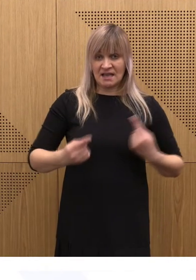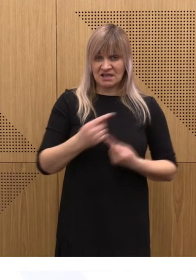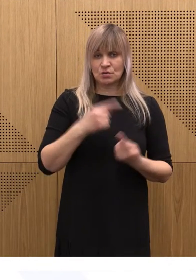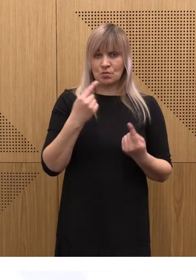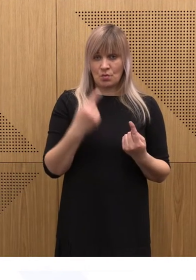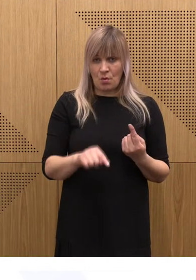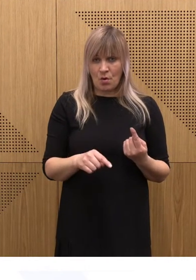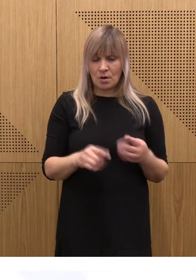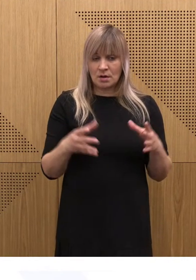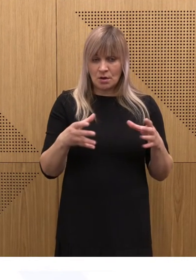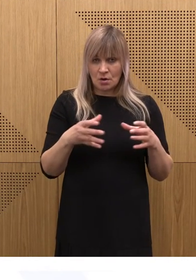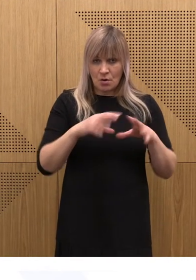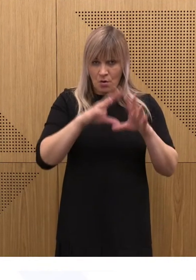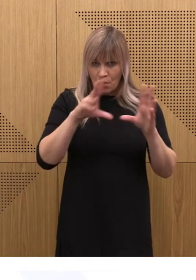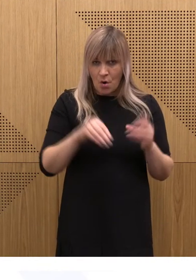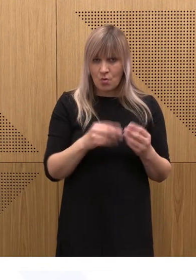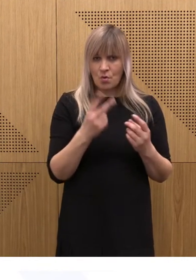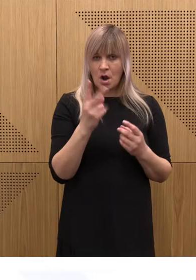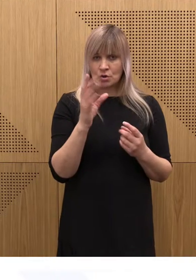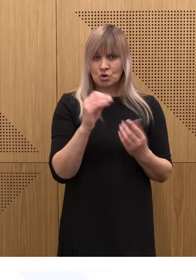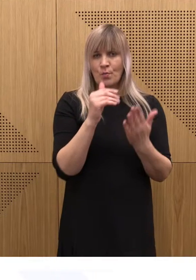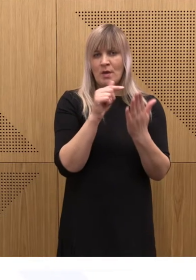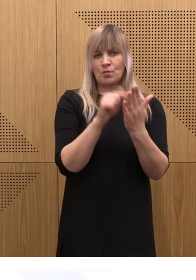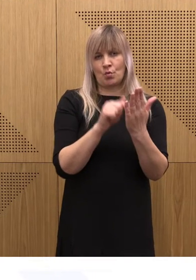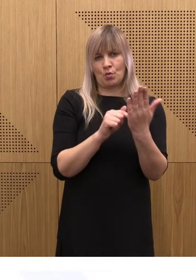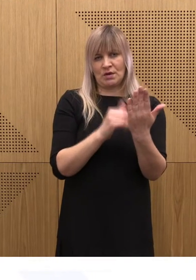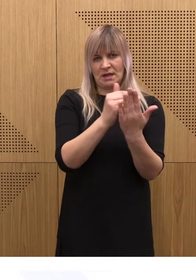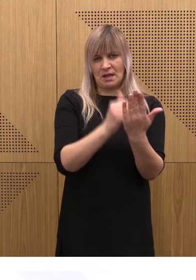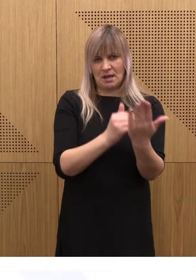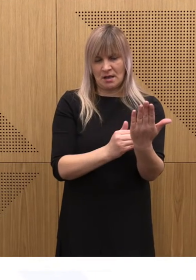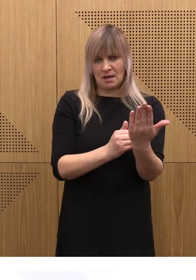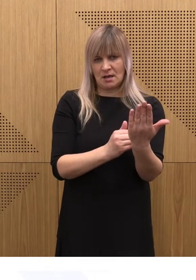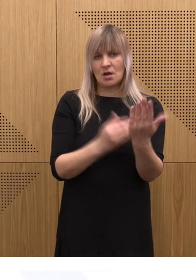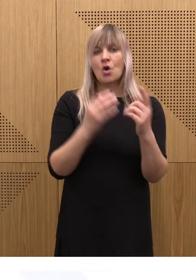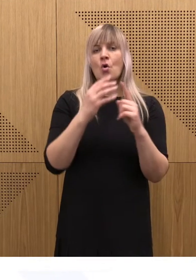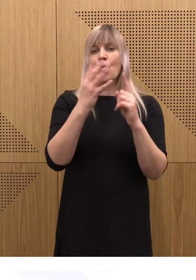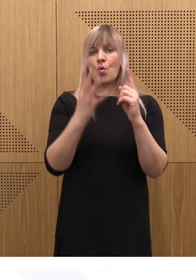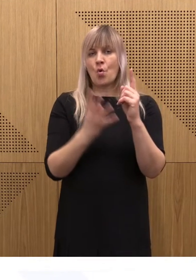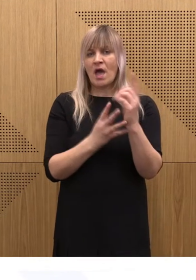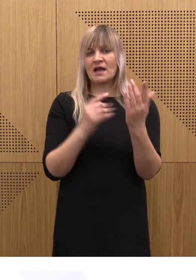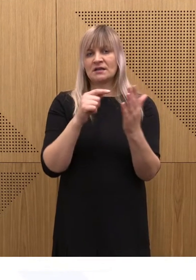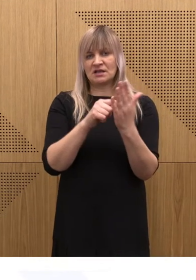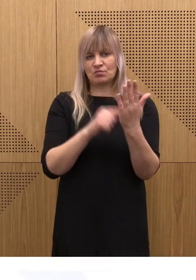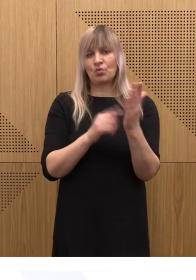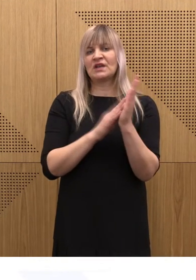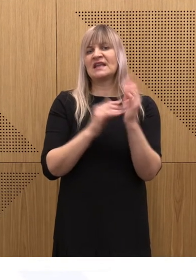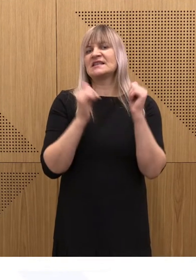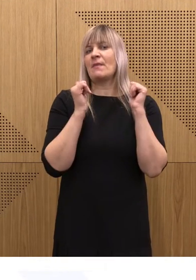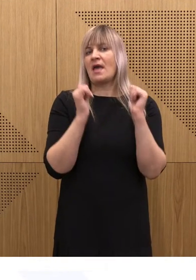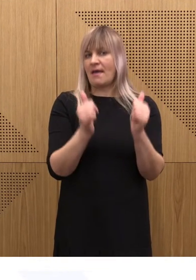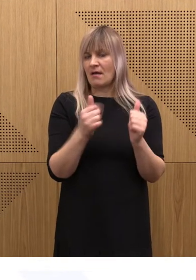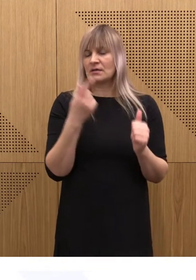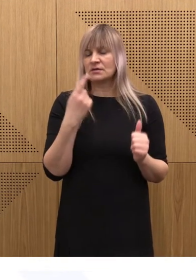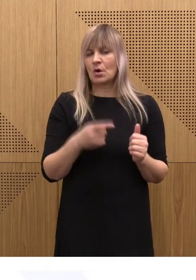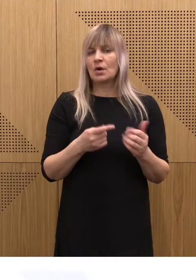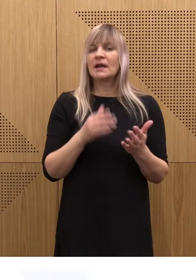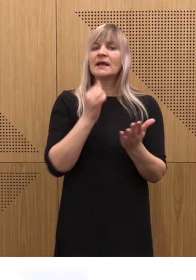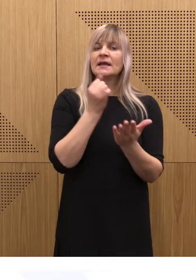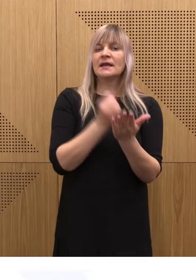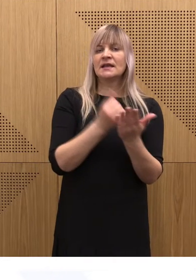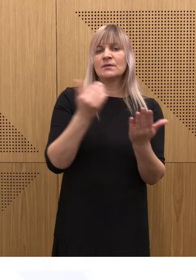istungil oli kokku siis 20 päevakorra punkti, 19 me kiitsime heaks. Me kinnitasime uuendatud